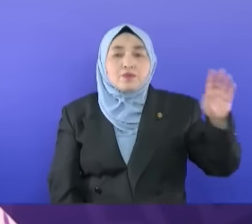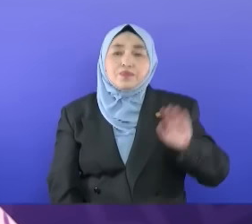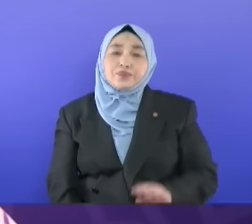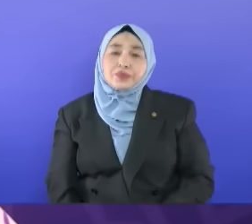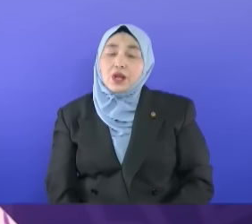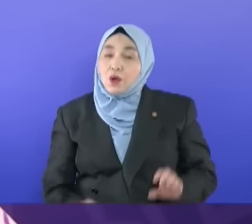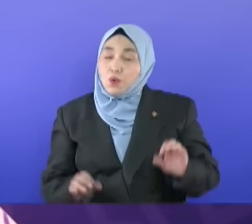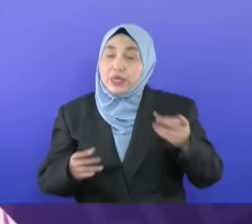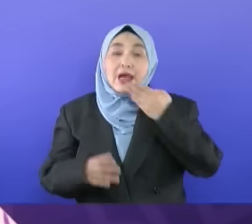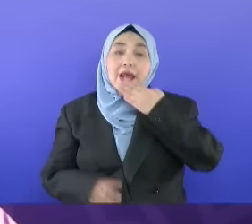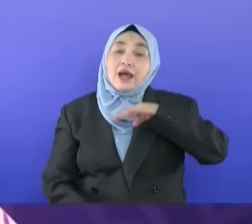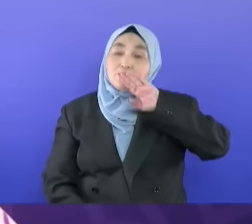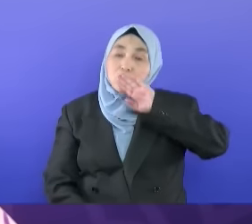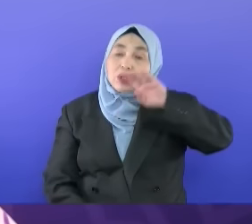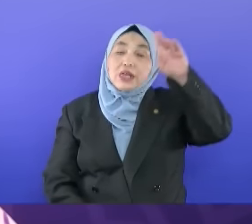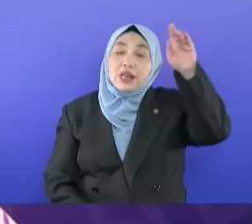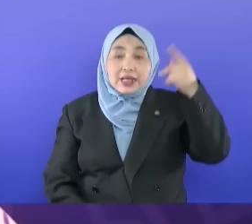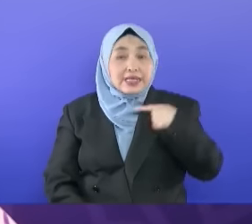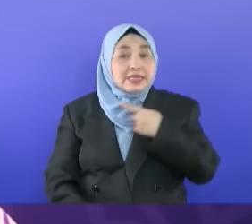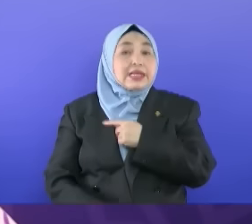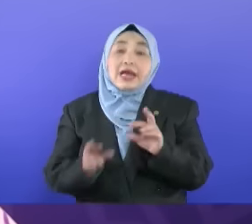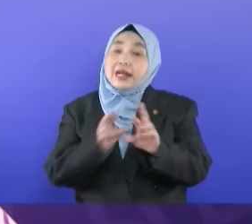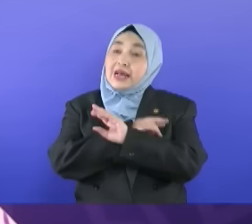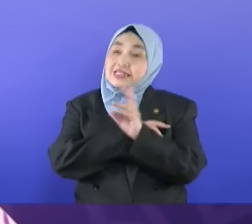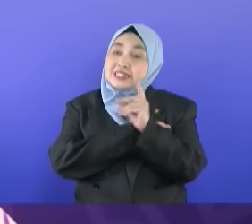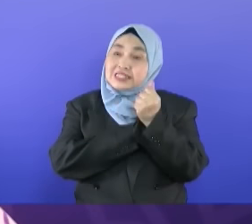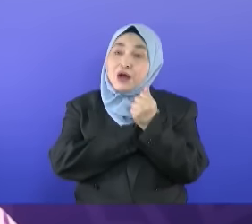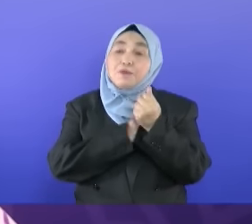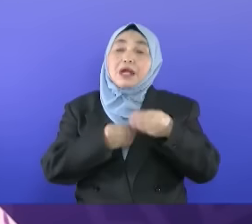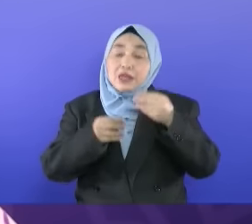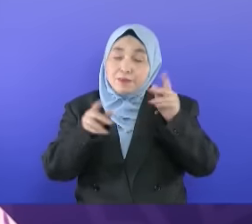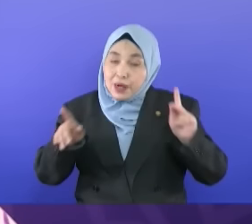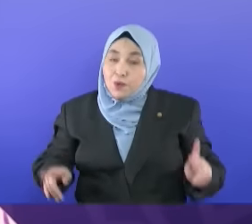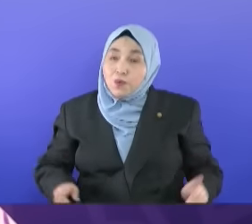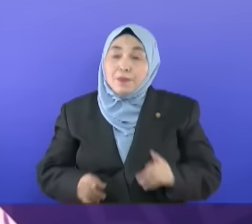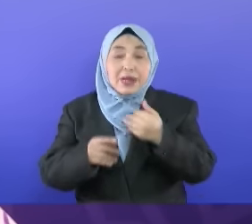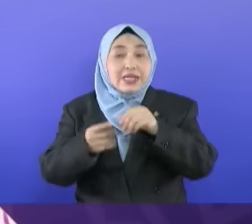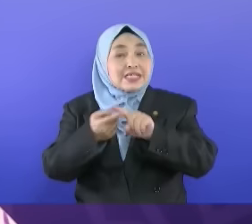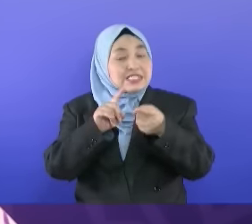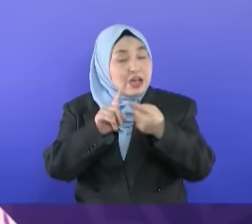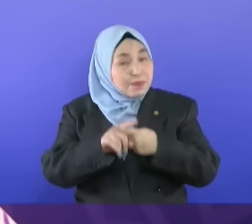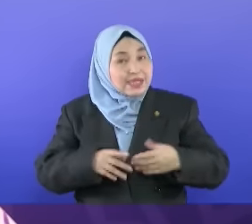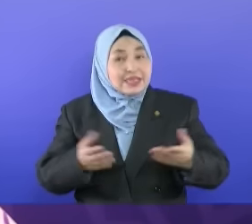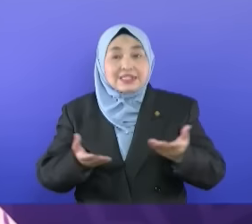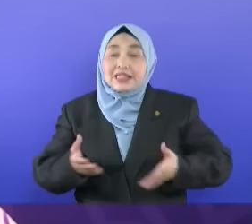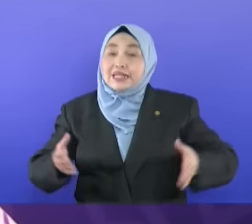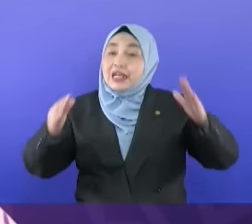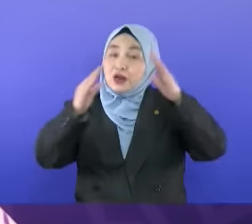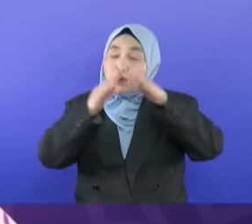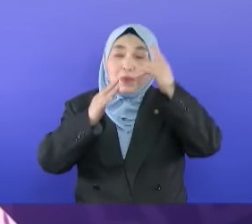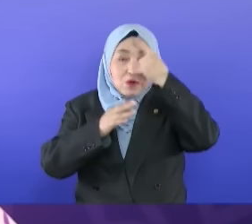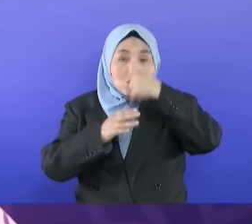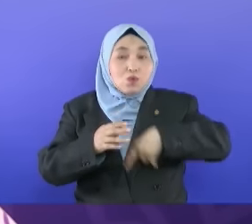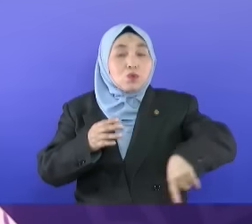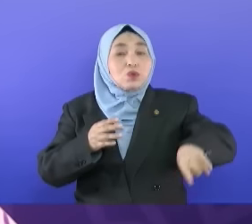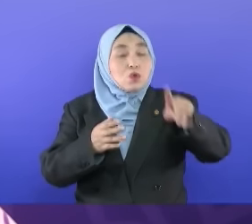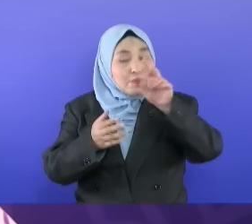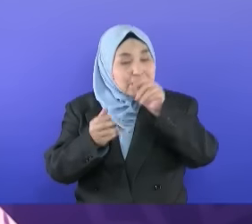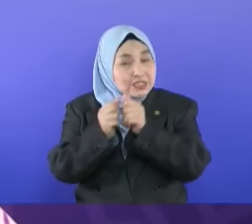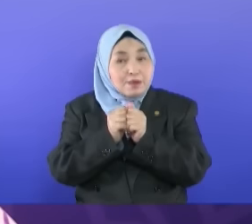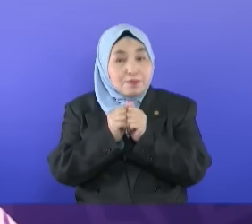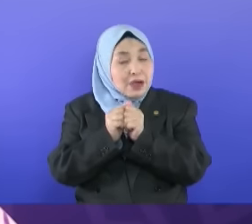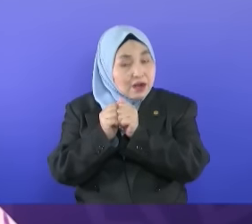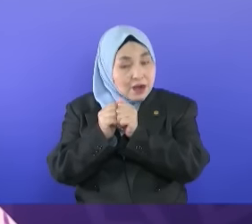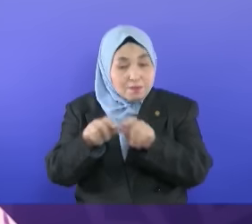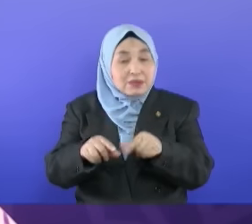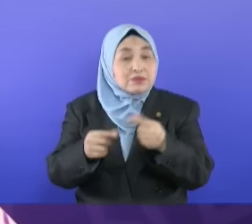baik alhamdulillah kita nak berhak ketiga kepada sahabat-sahabat kita disetuju dan di rumah untuk tasbih sambil numpang masing-masing